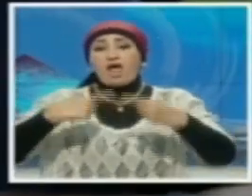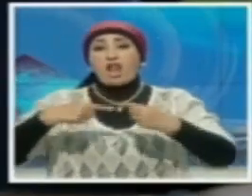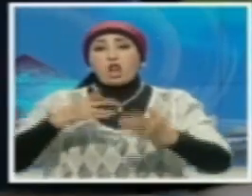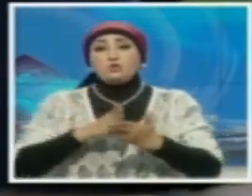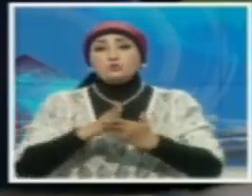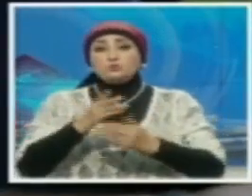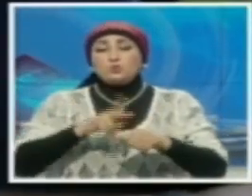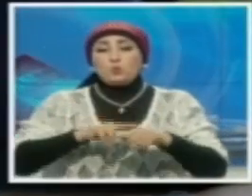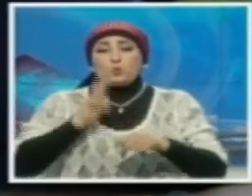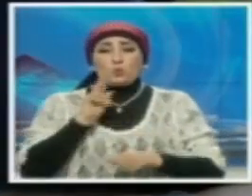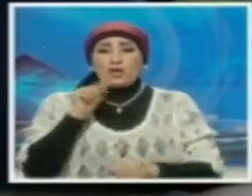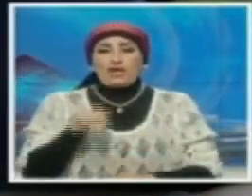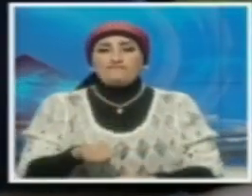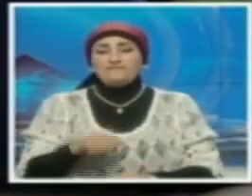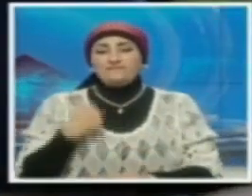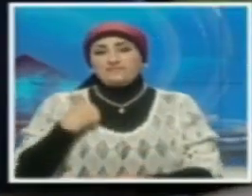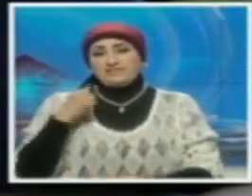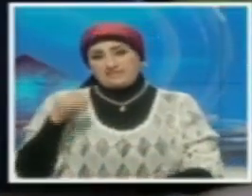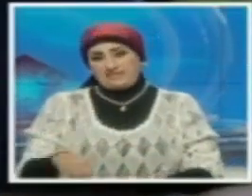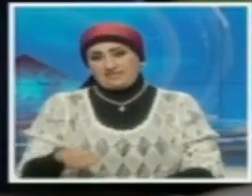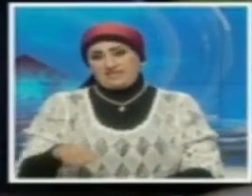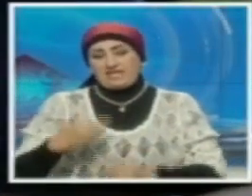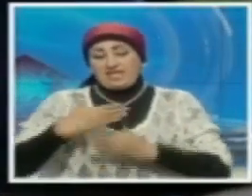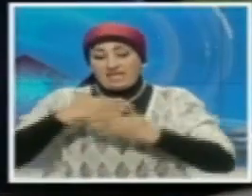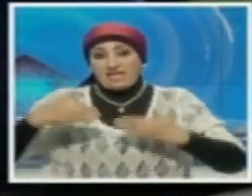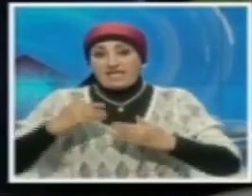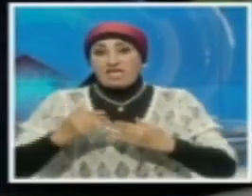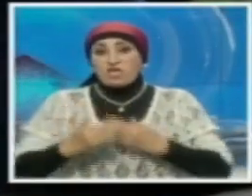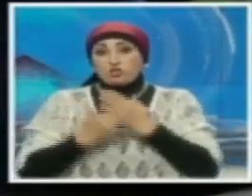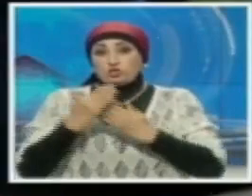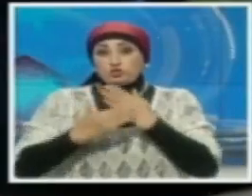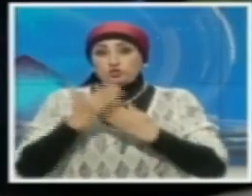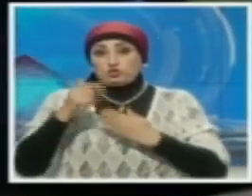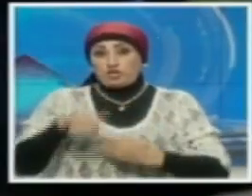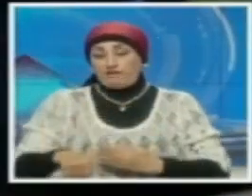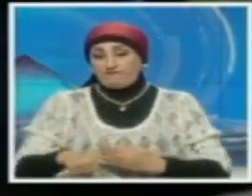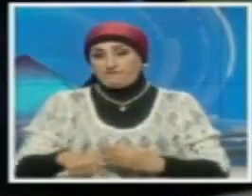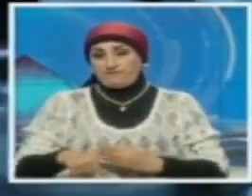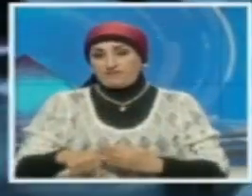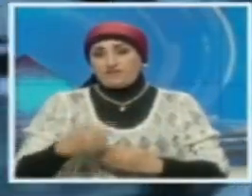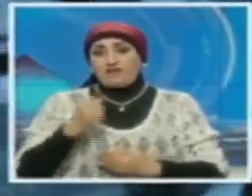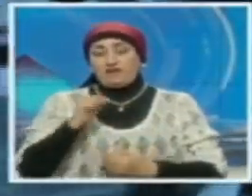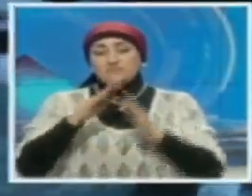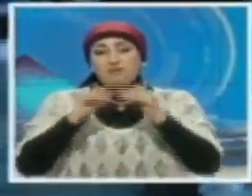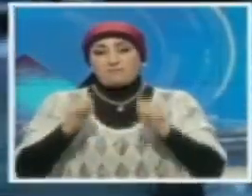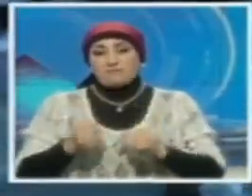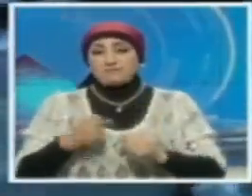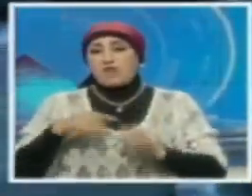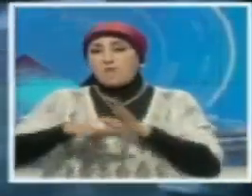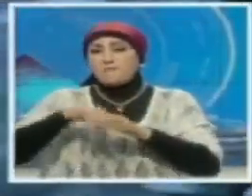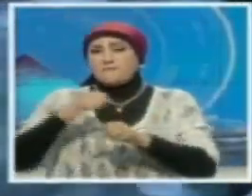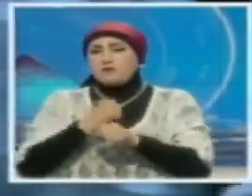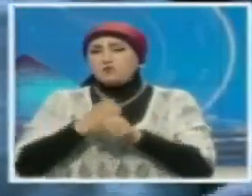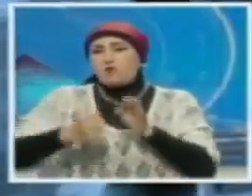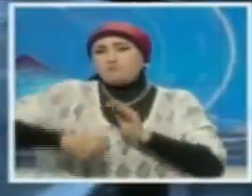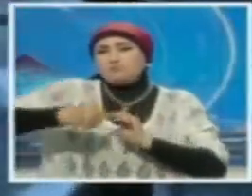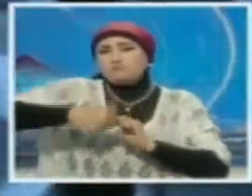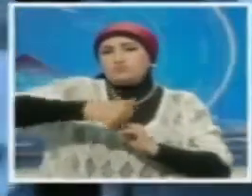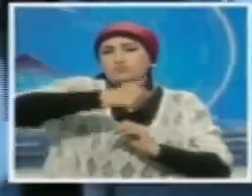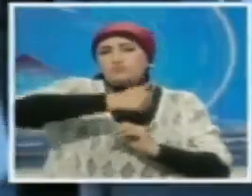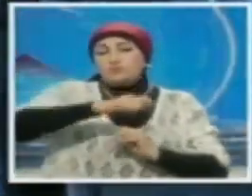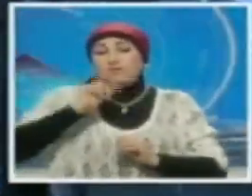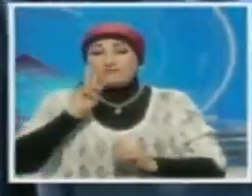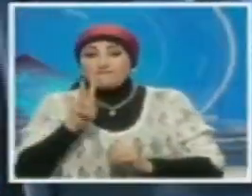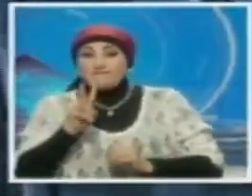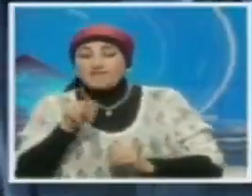ومن خلال خلق بيئة جديدة صالحة للمواطن المصري. المشروعات الفائزة ضمن المبادرة